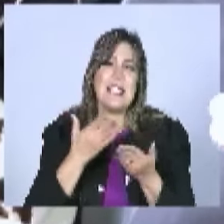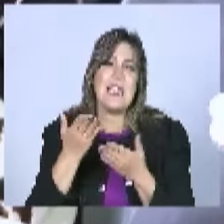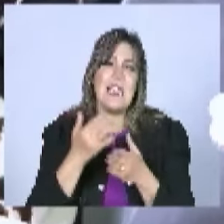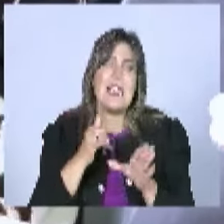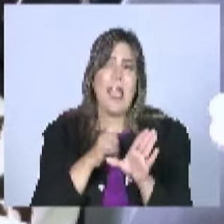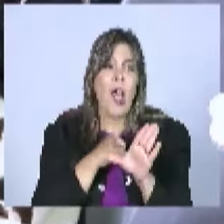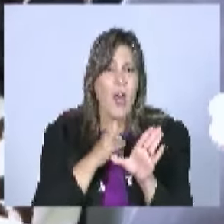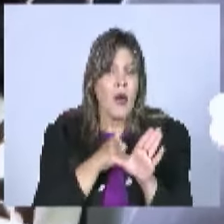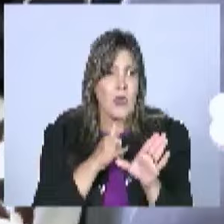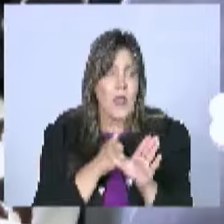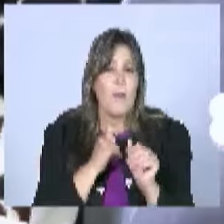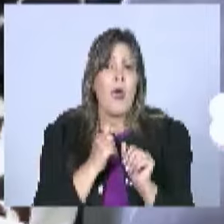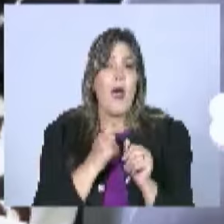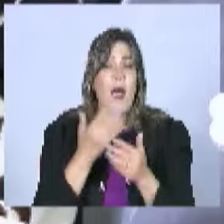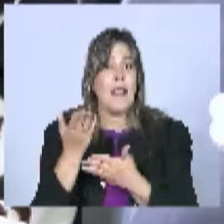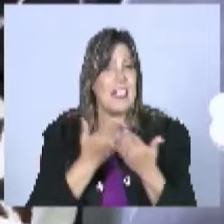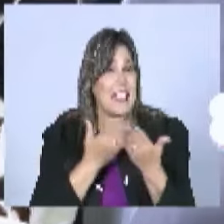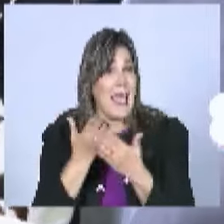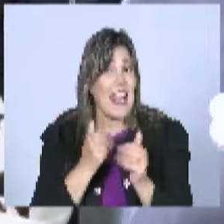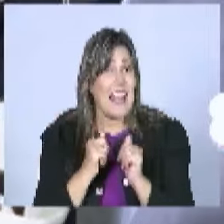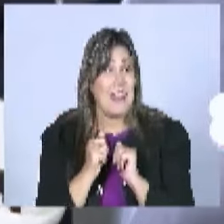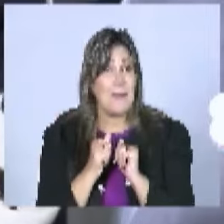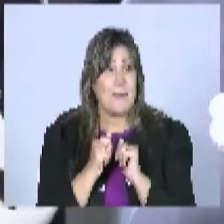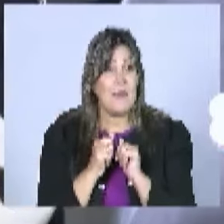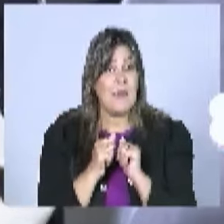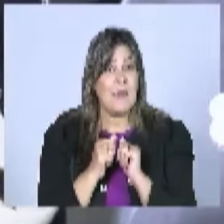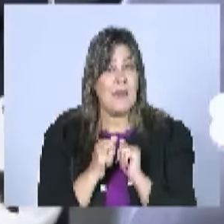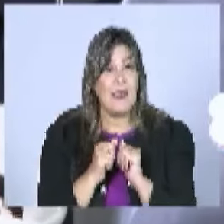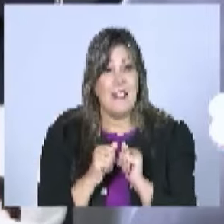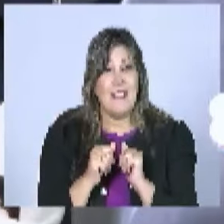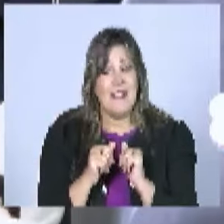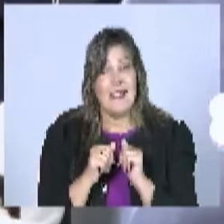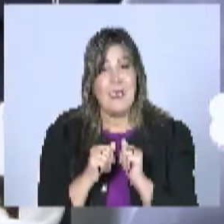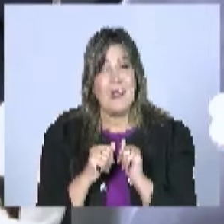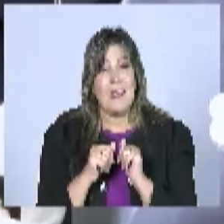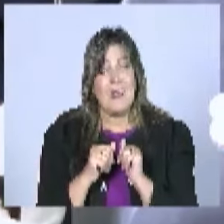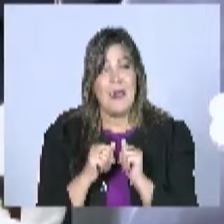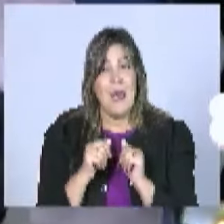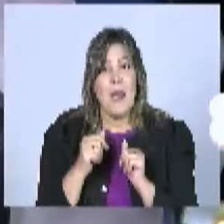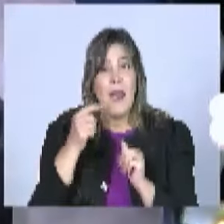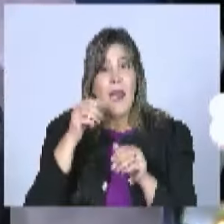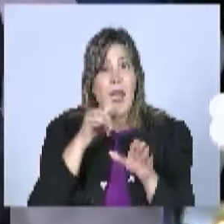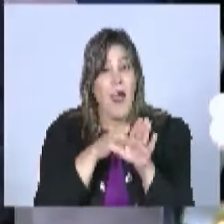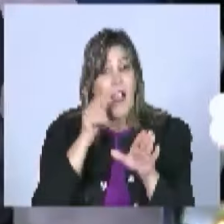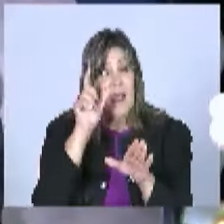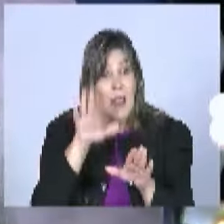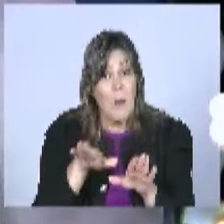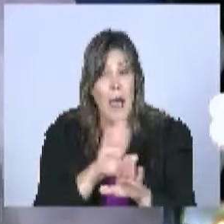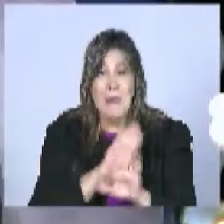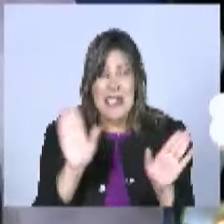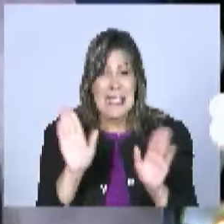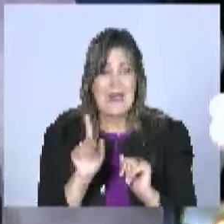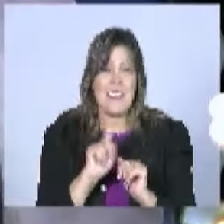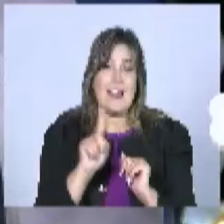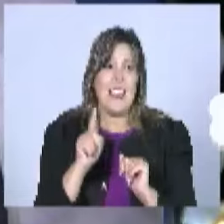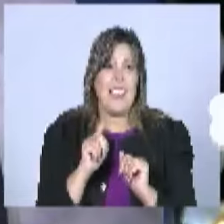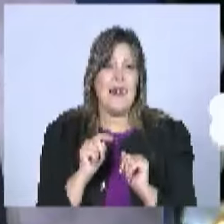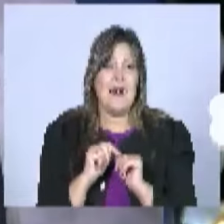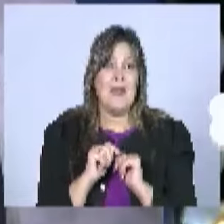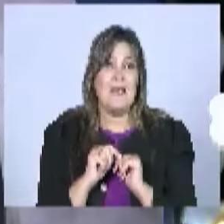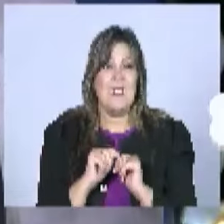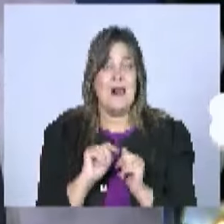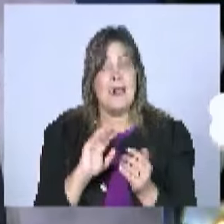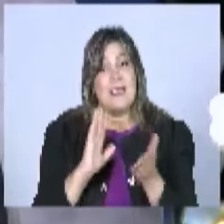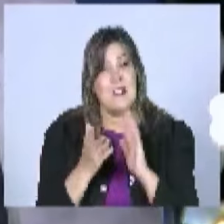وعلى شخصيه خطيبها نقول لها ايه في الختام كده ريحي نفسك